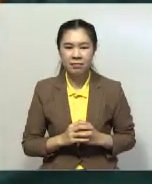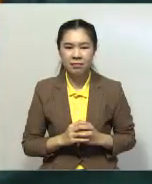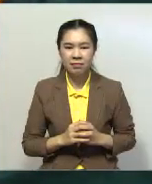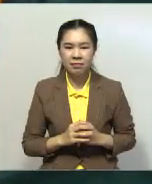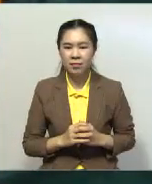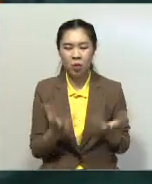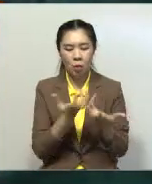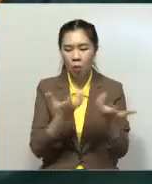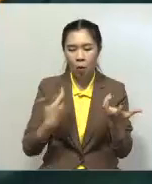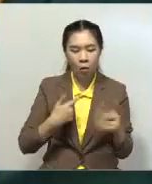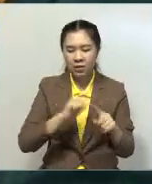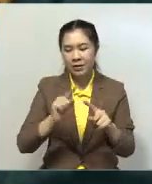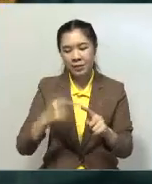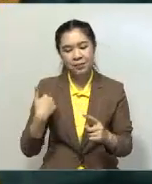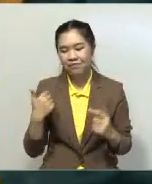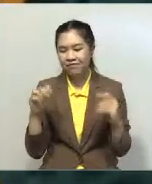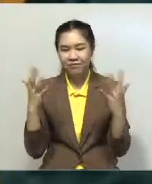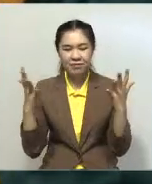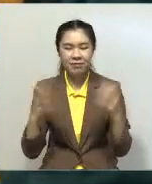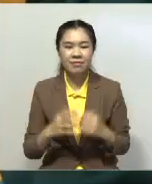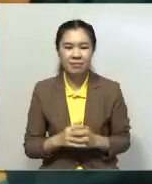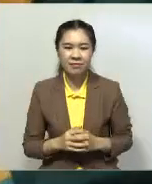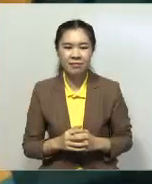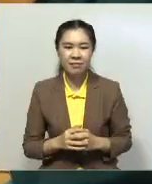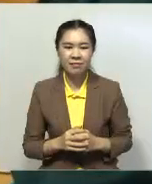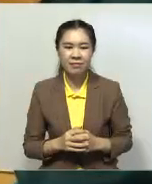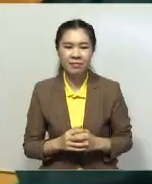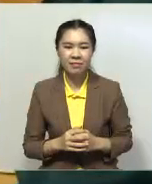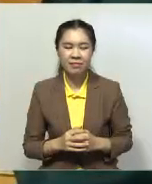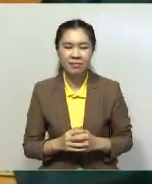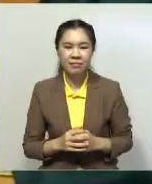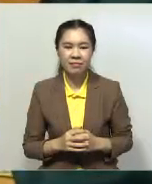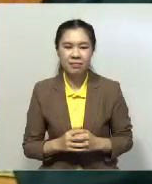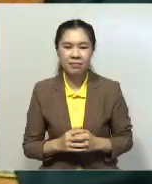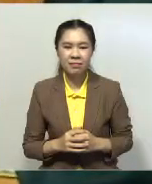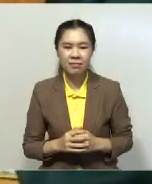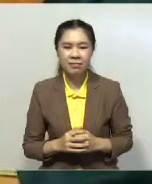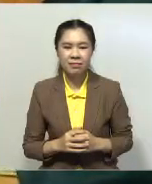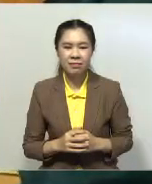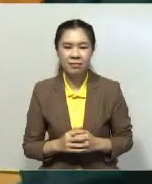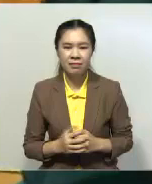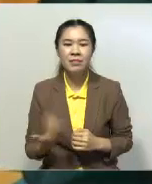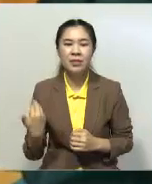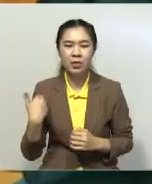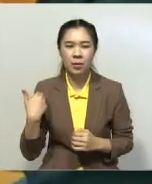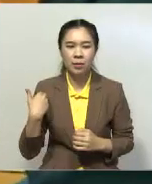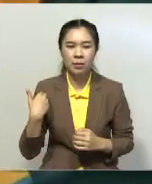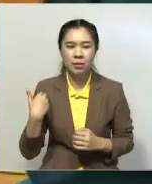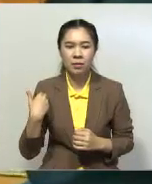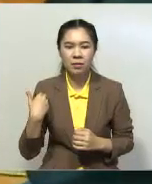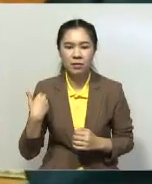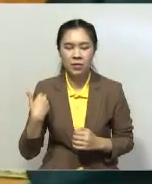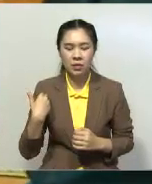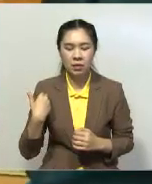ไม่มีอะไรแล้วก็เลยผมก็มันมีรถโย่สามโลผมบอกเอาขึ้นในรถเลยก็จะเขาจะประคอง